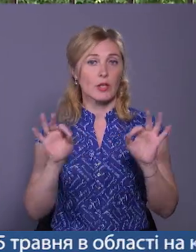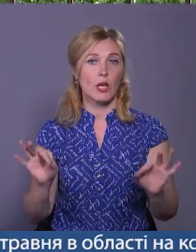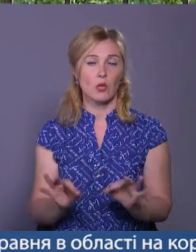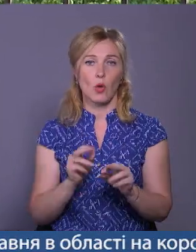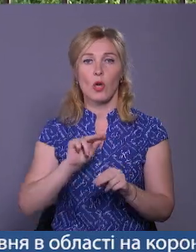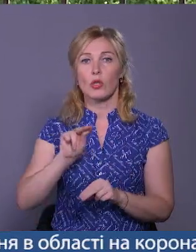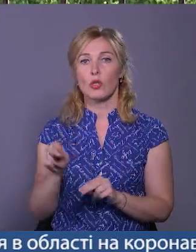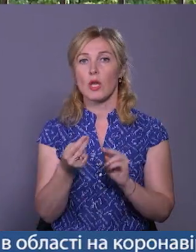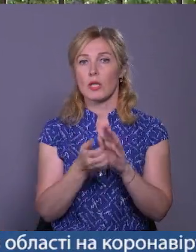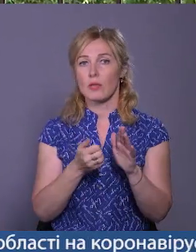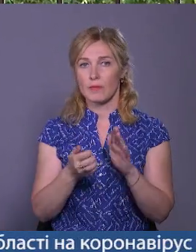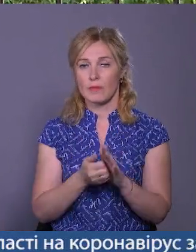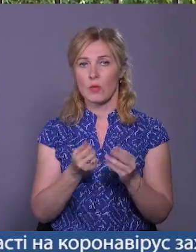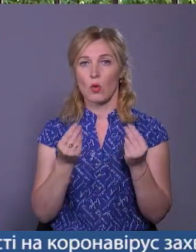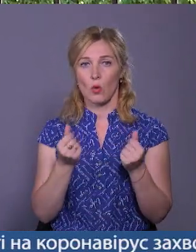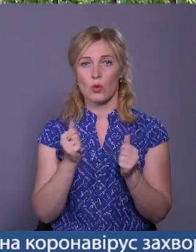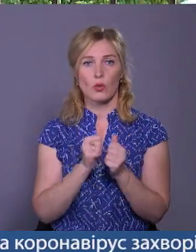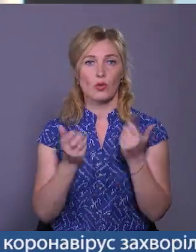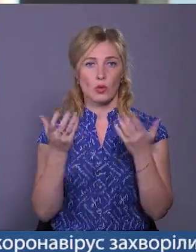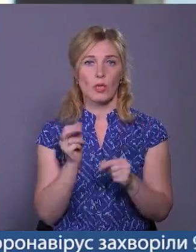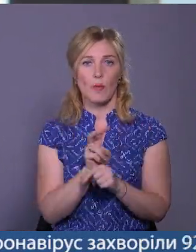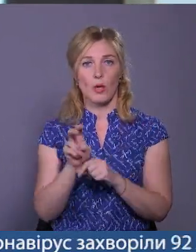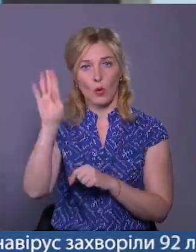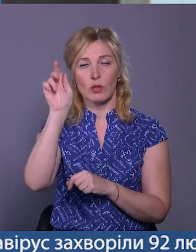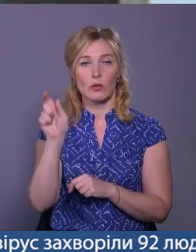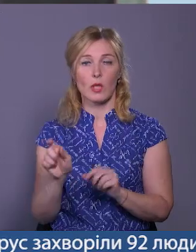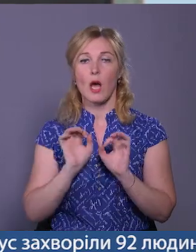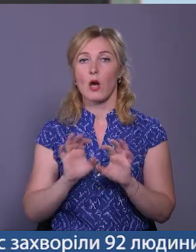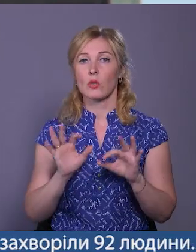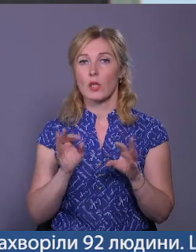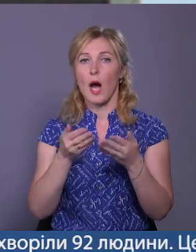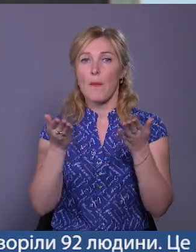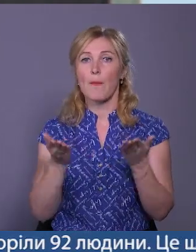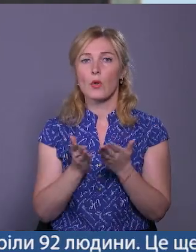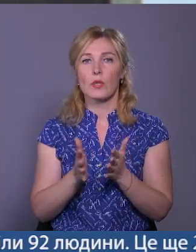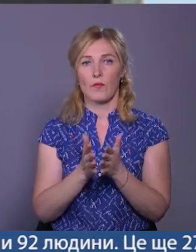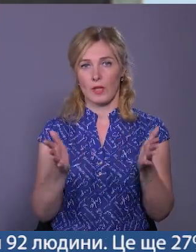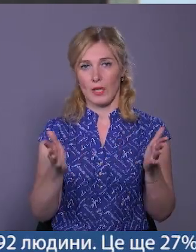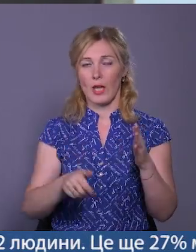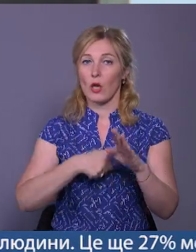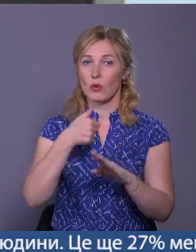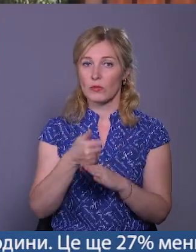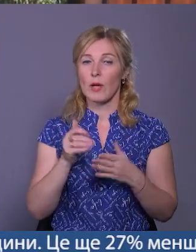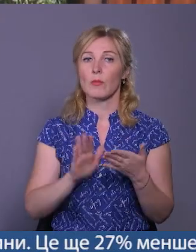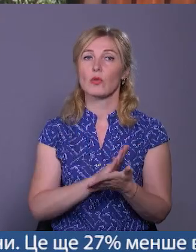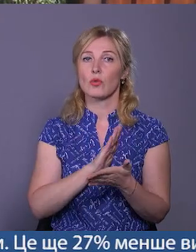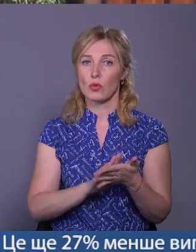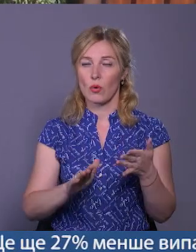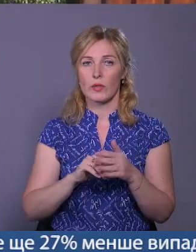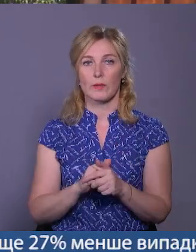через брак коштів сюди щодня приходить і Олександр каже порції великі та головне безкоштовні